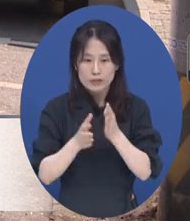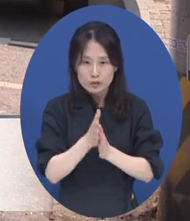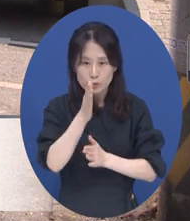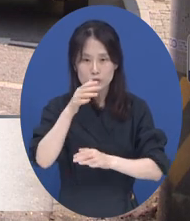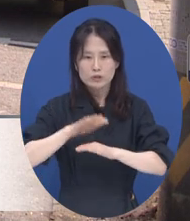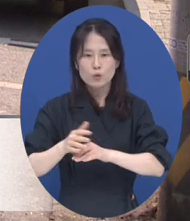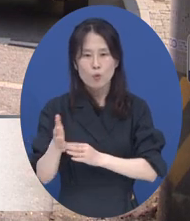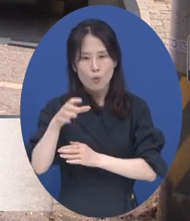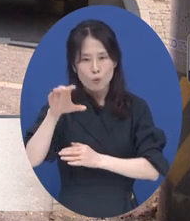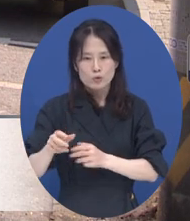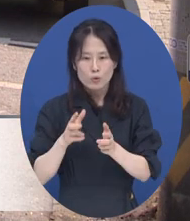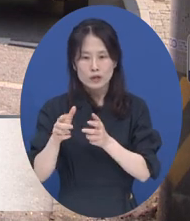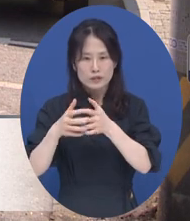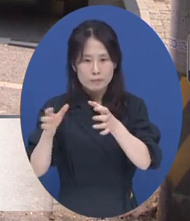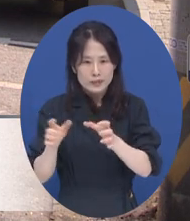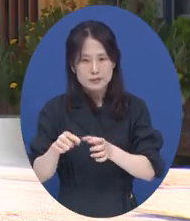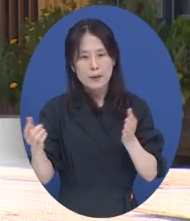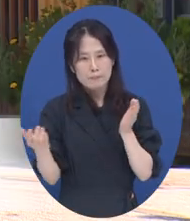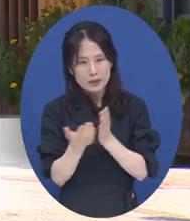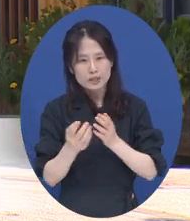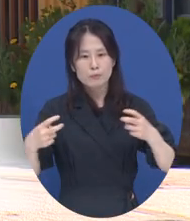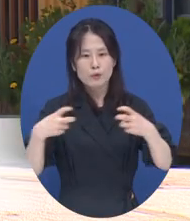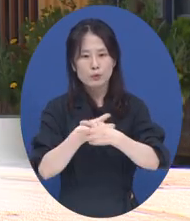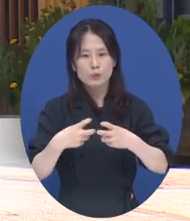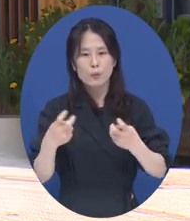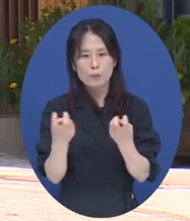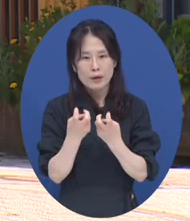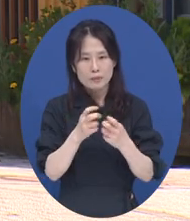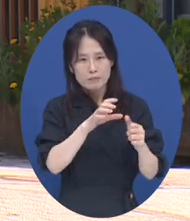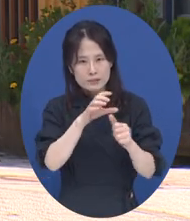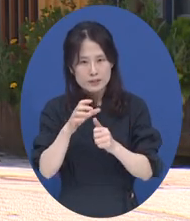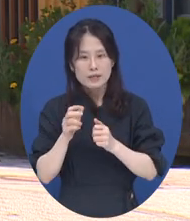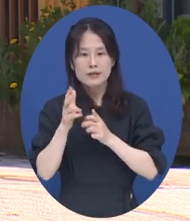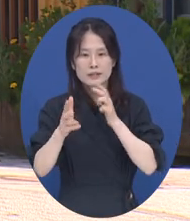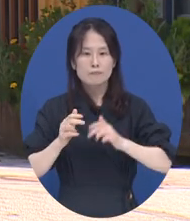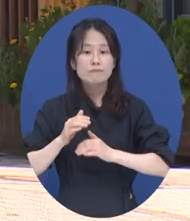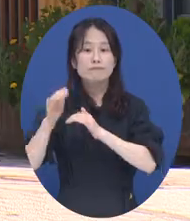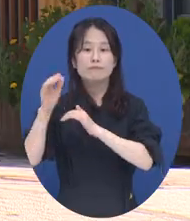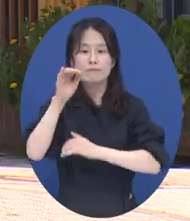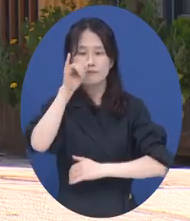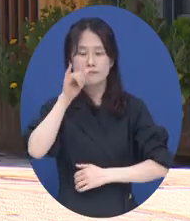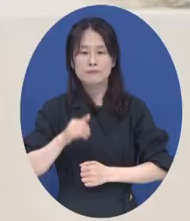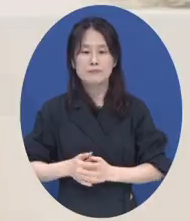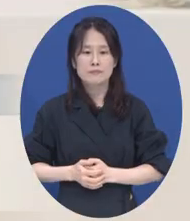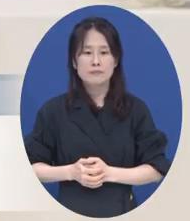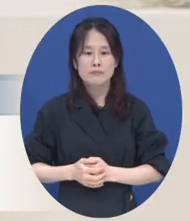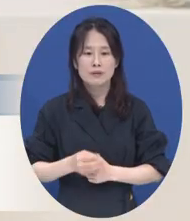신도시, 농어촌, 산업단지의 수요 맞춤형 교통수단 도입 등의 사업도 추진합니다.